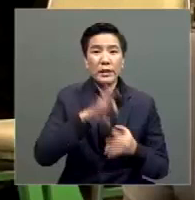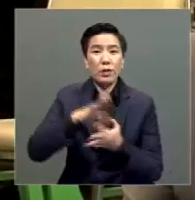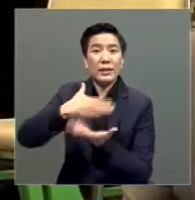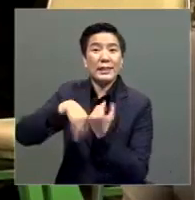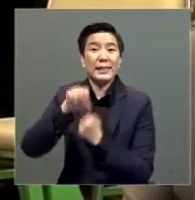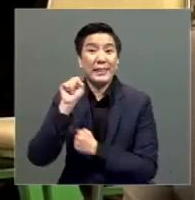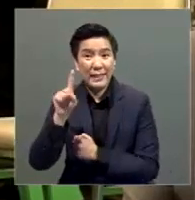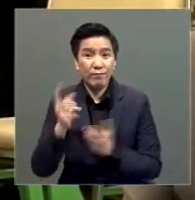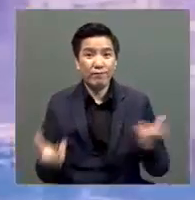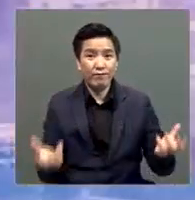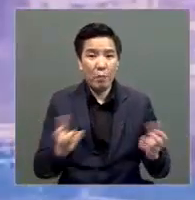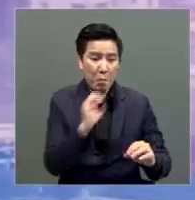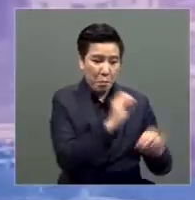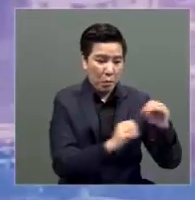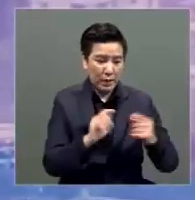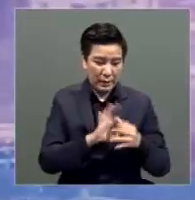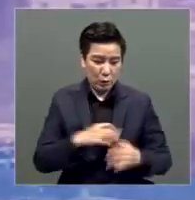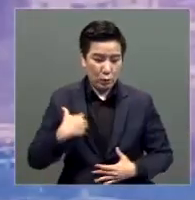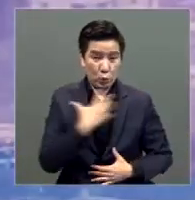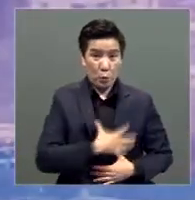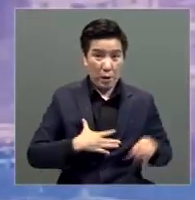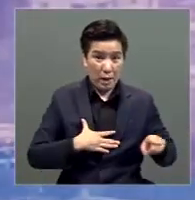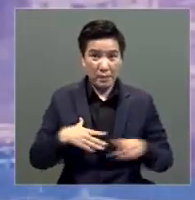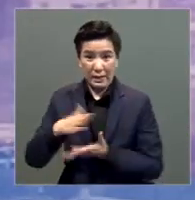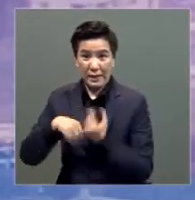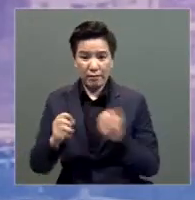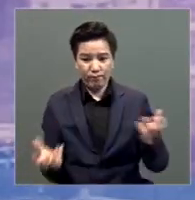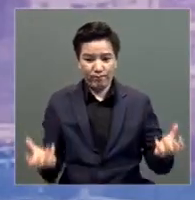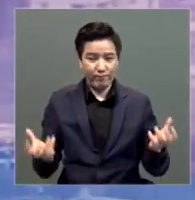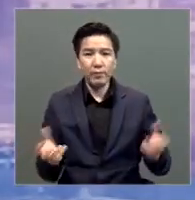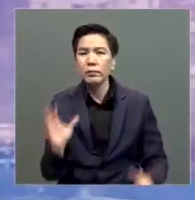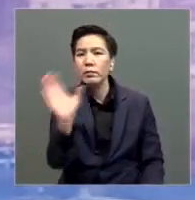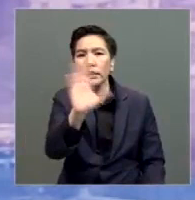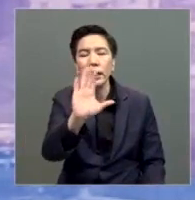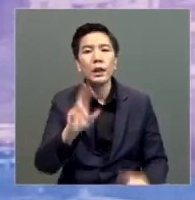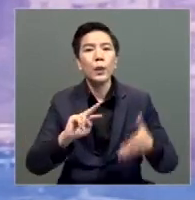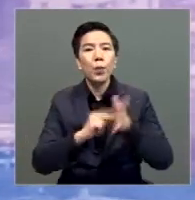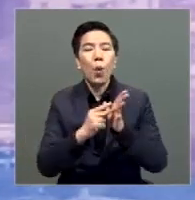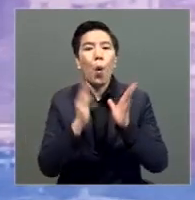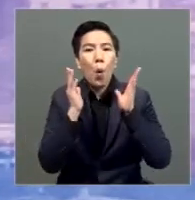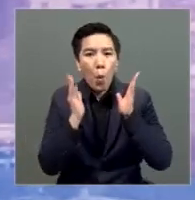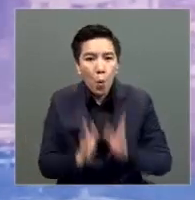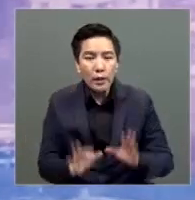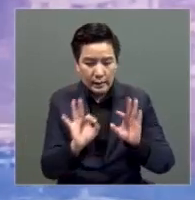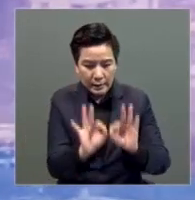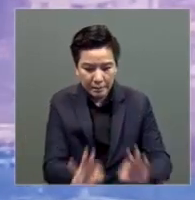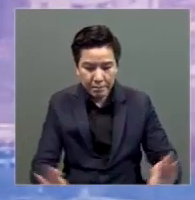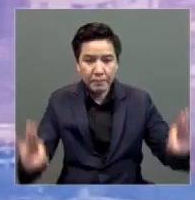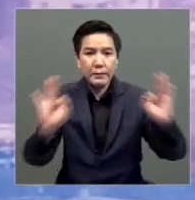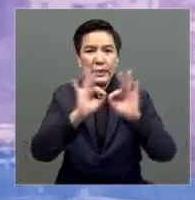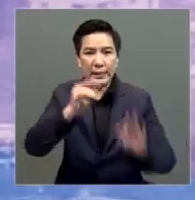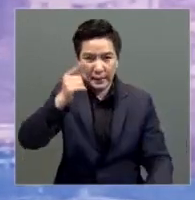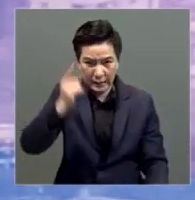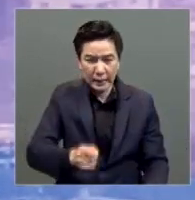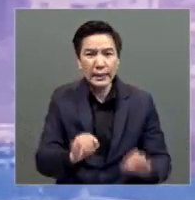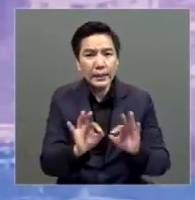กับความปลอดภัยด้านสุขภาพแต่มันเป็นความจำเป็นของคนบางประเภทจริงๆ